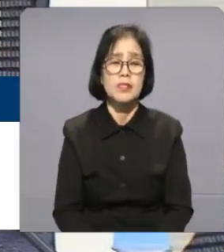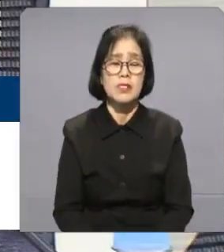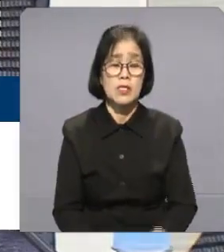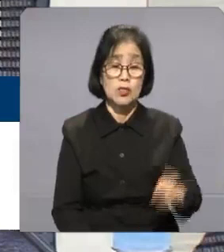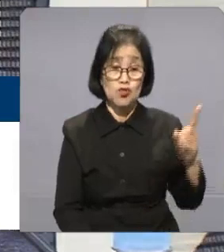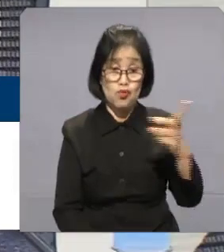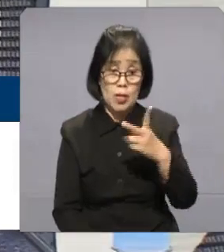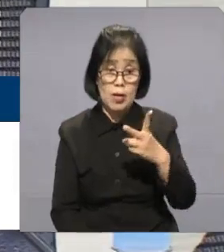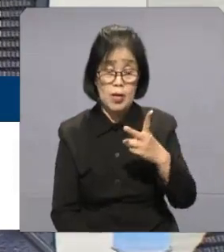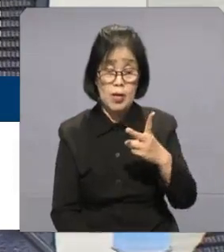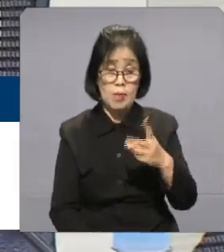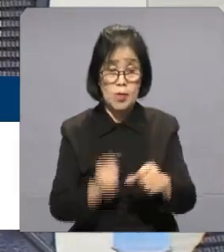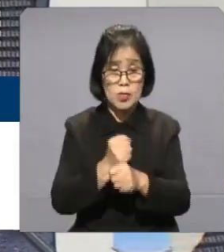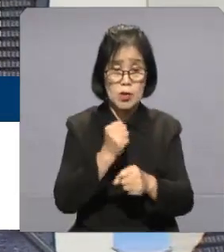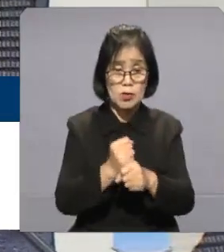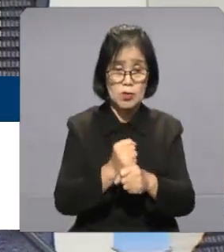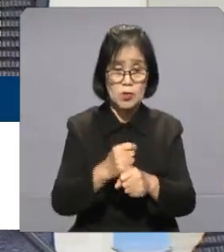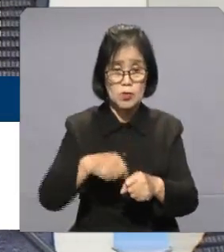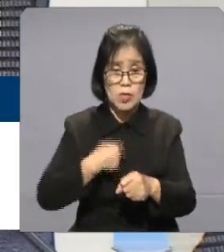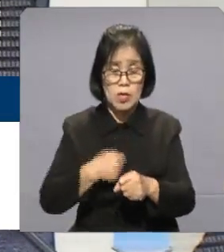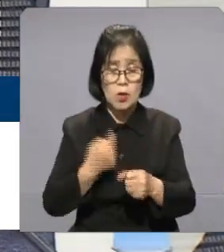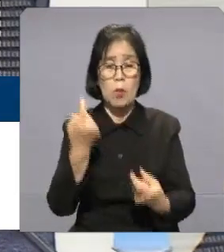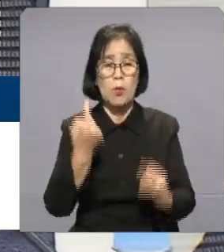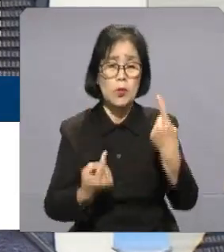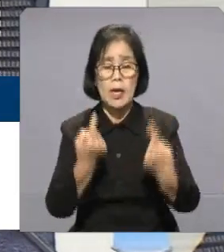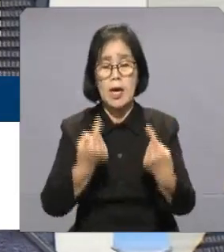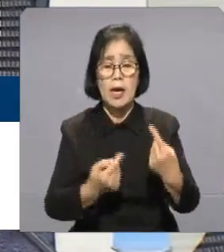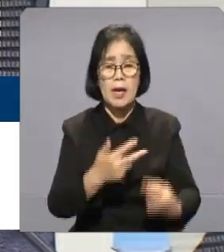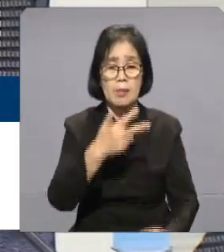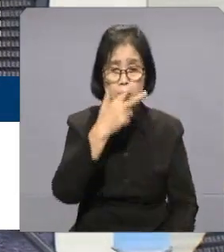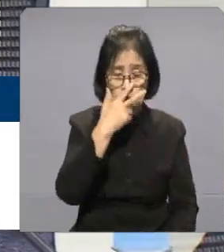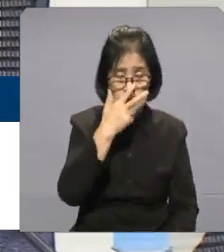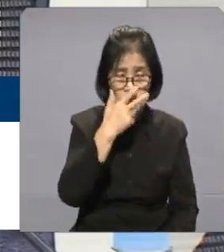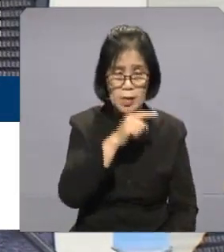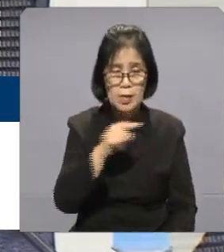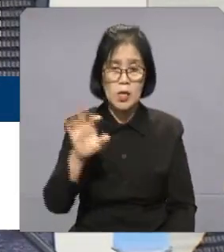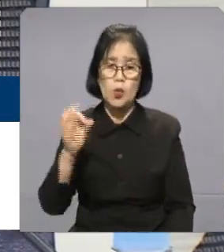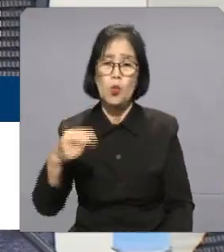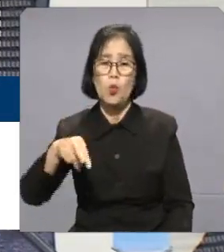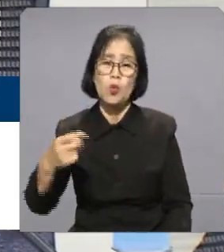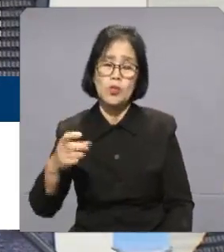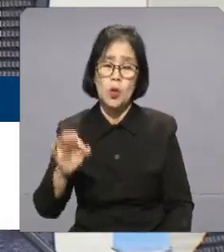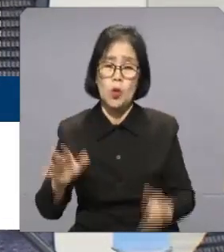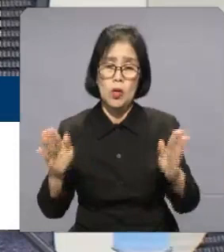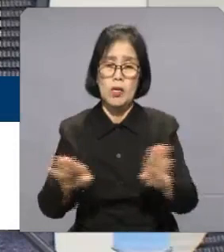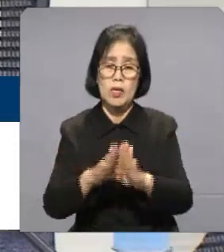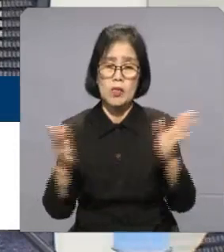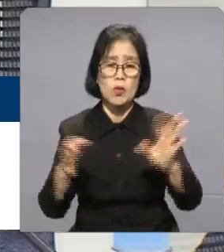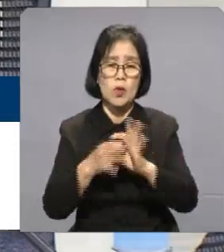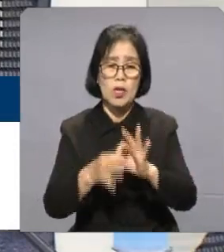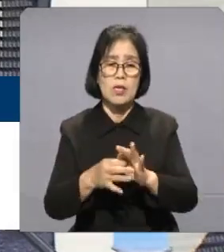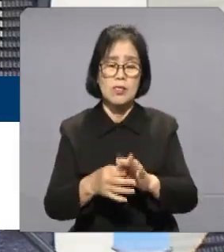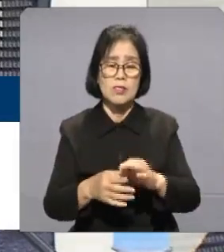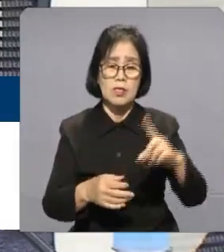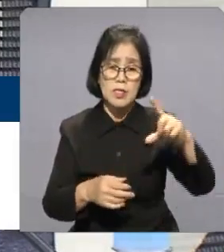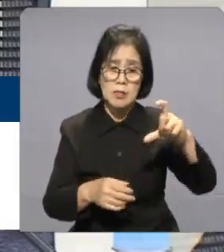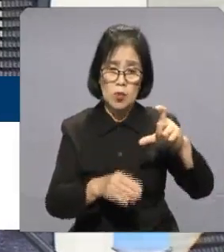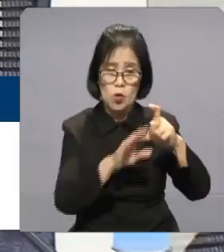입편성을 독자로 이렇게 하는 것보다도 평택고속 개통 관련해서